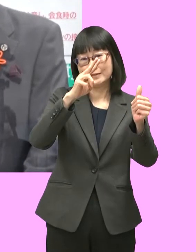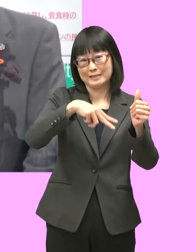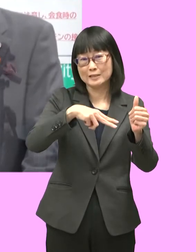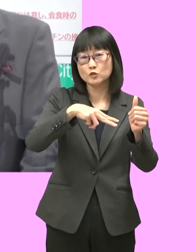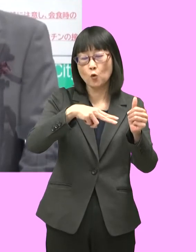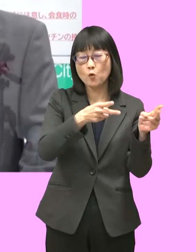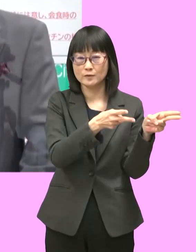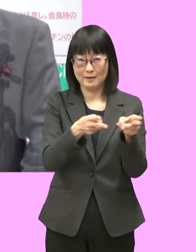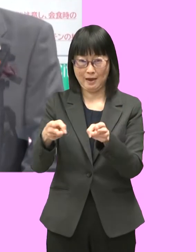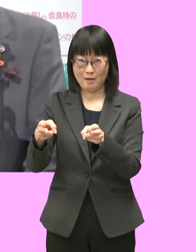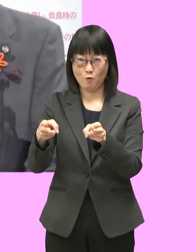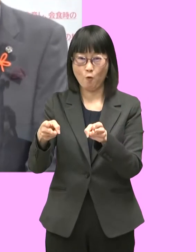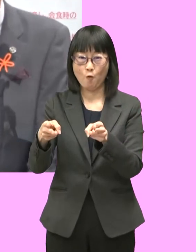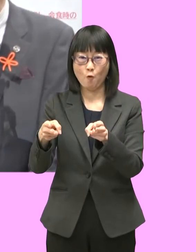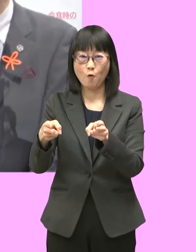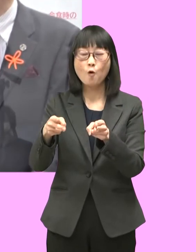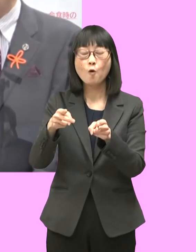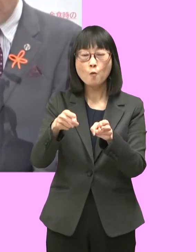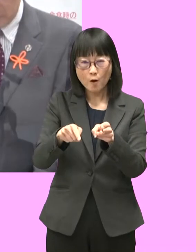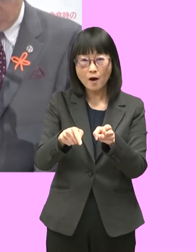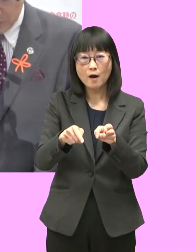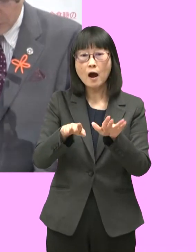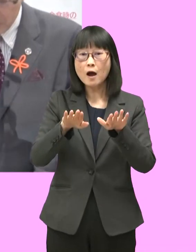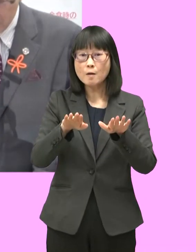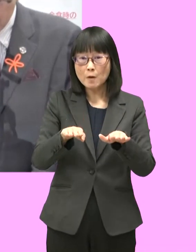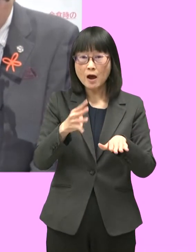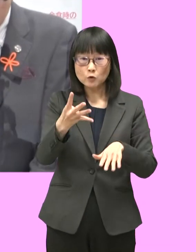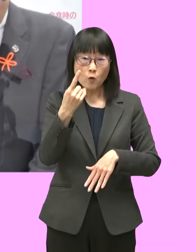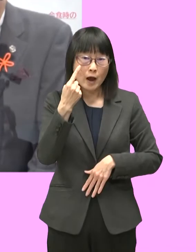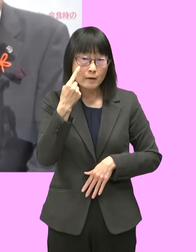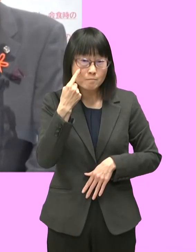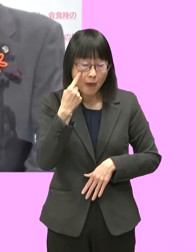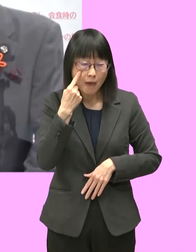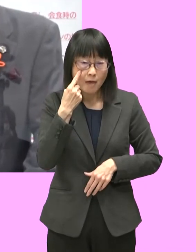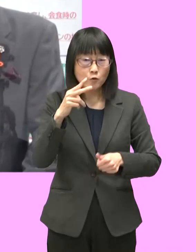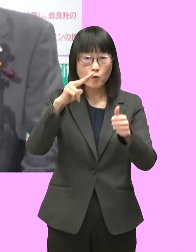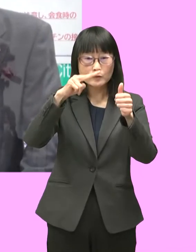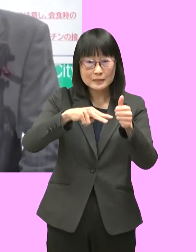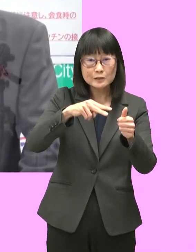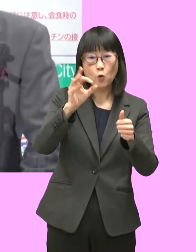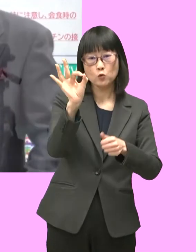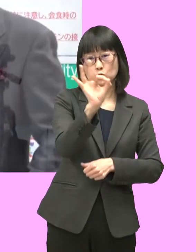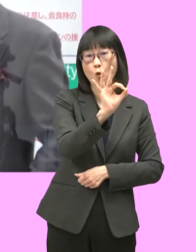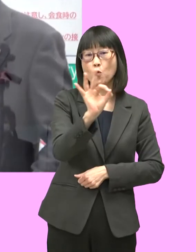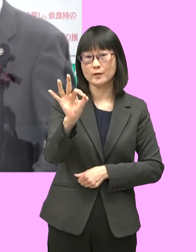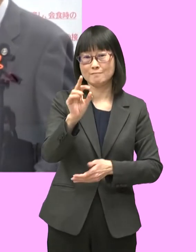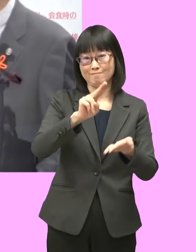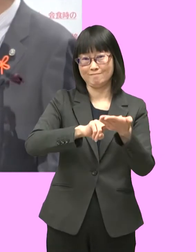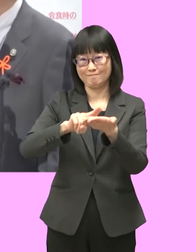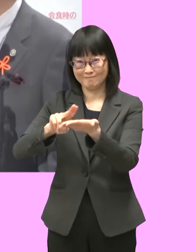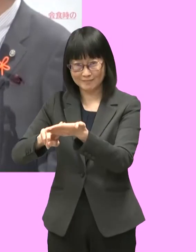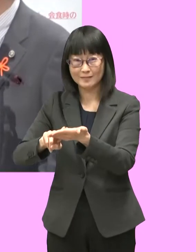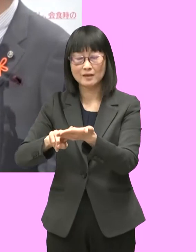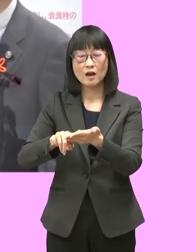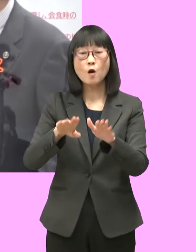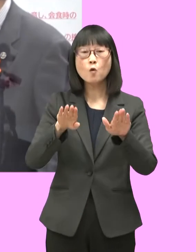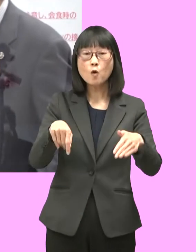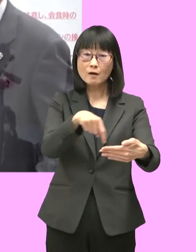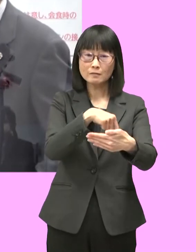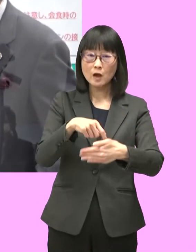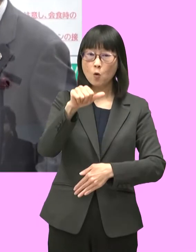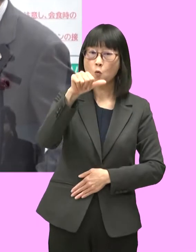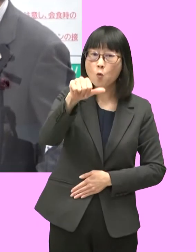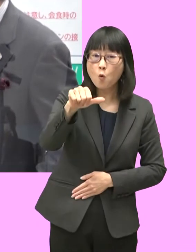アム、第4弾の認証品が決定をいたしました。今回は、5商品でありまして、こちらに